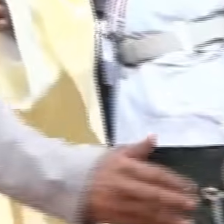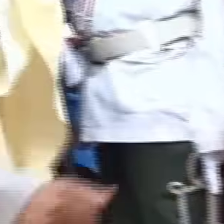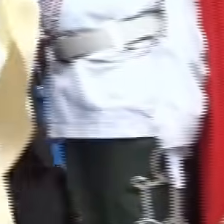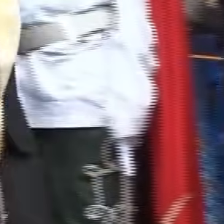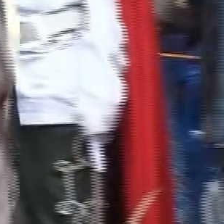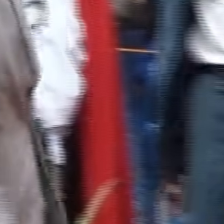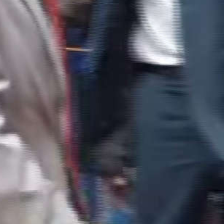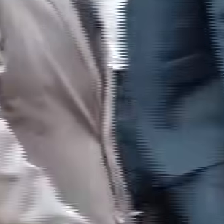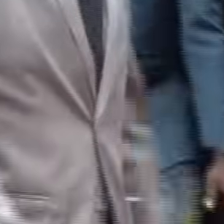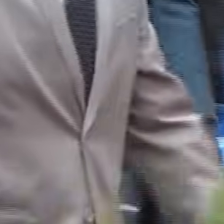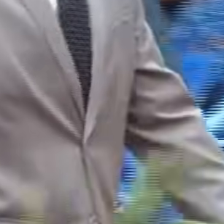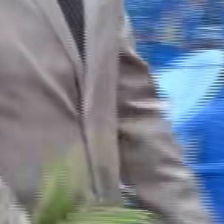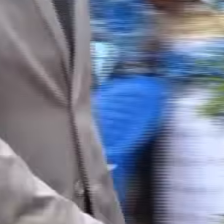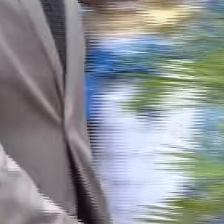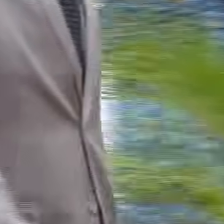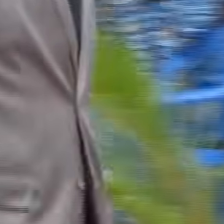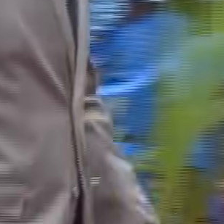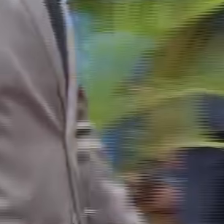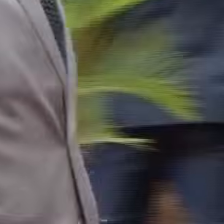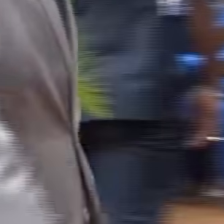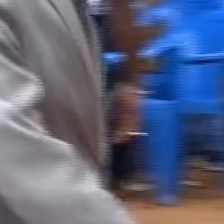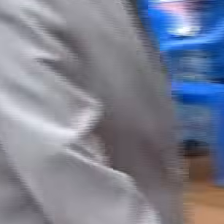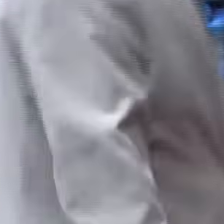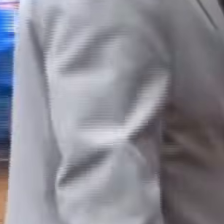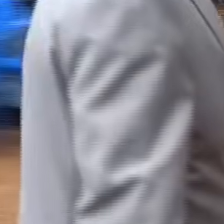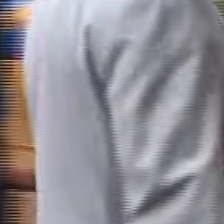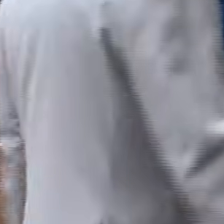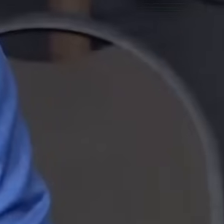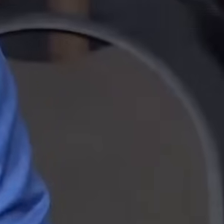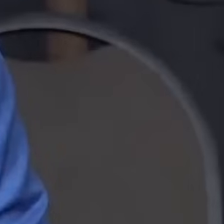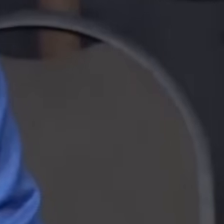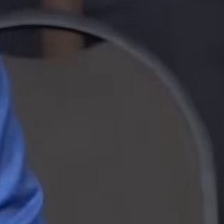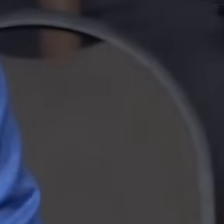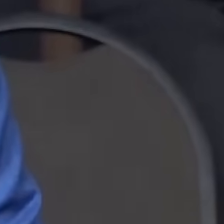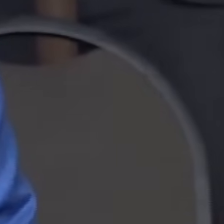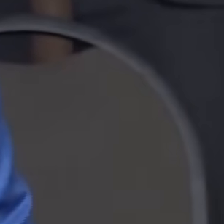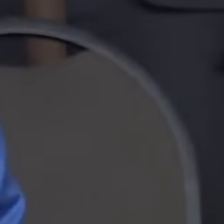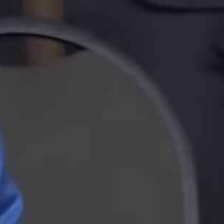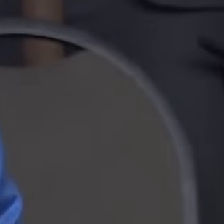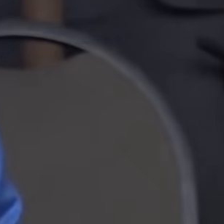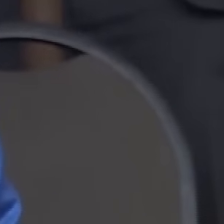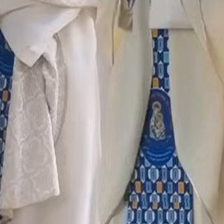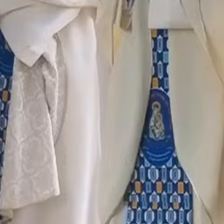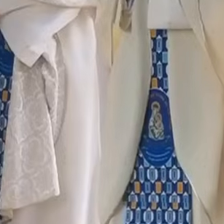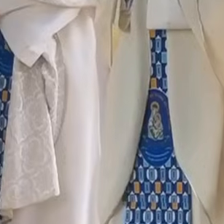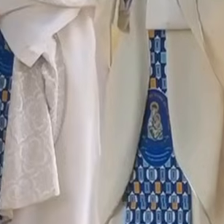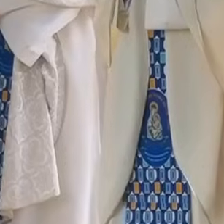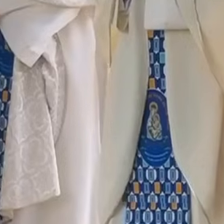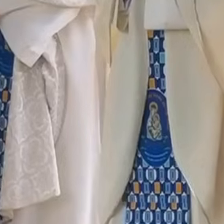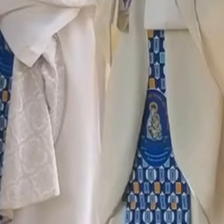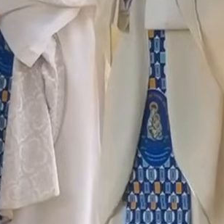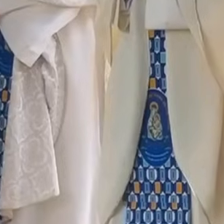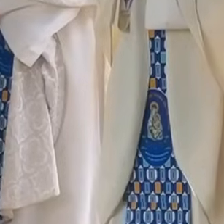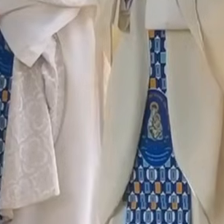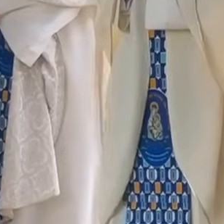chef de l'État, Fort Essozimna Niasingbe, à son arrivée au sanctuaire marial Notre-Dame du lac Togo. Un grand moment de